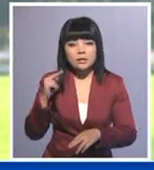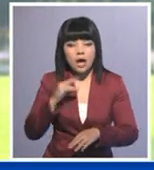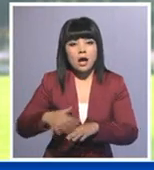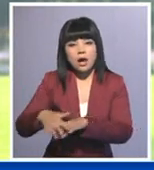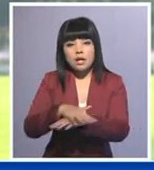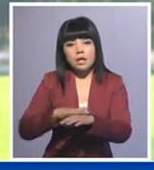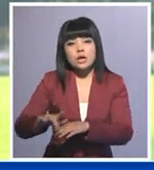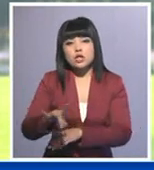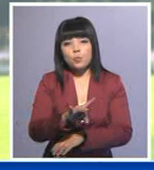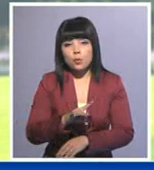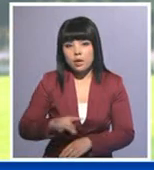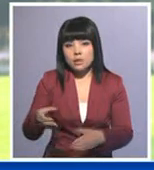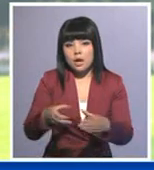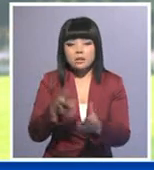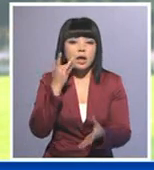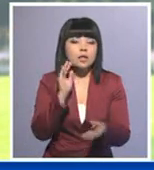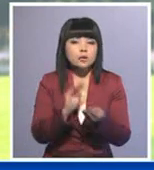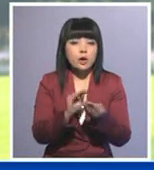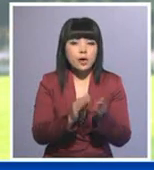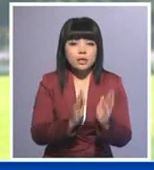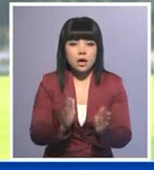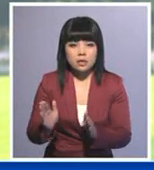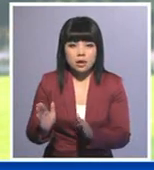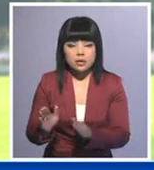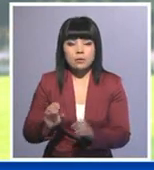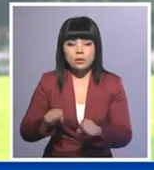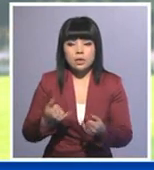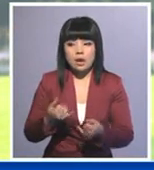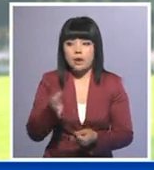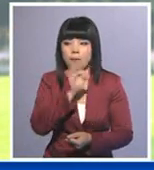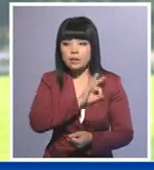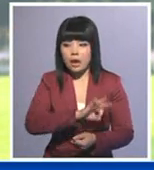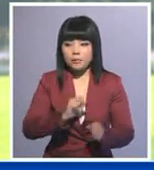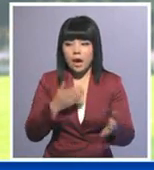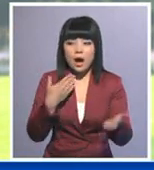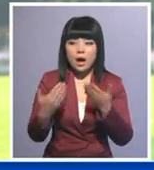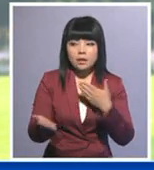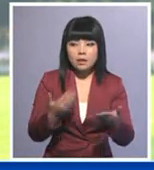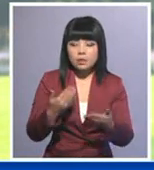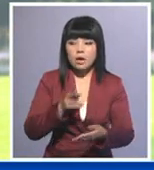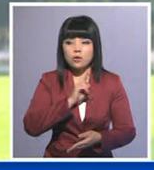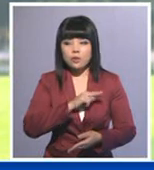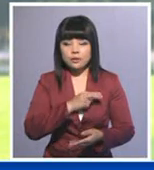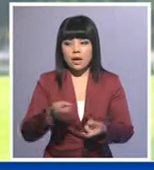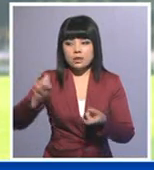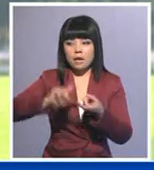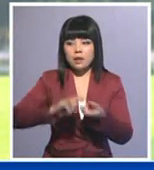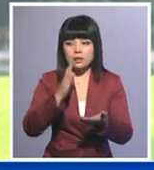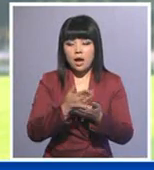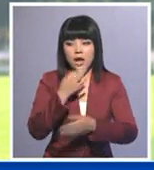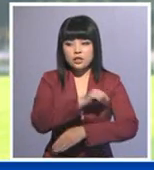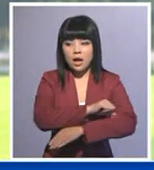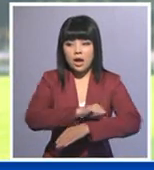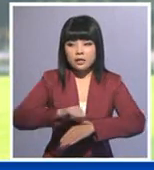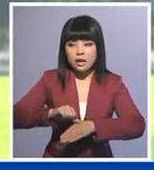Республикасымен өте тұрақты және елімізге пайдалы қарым-қатынас орнаттық. Ол шекара